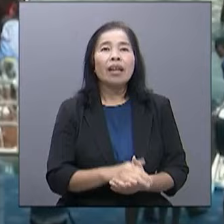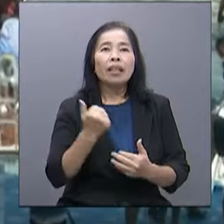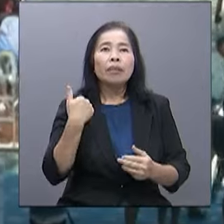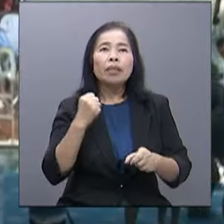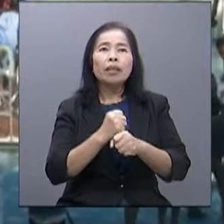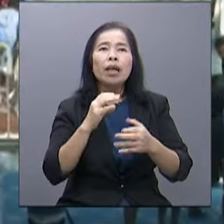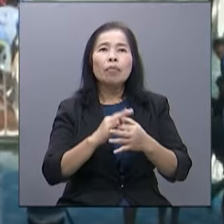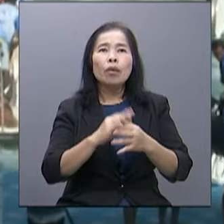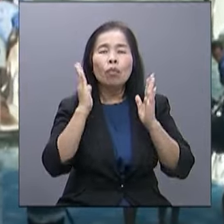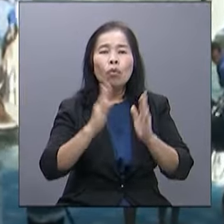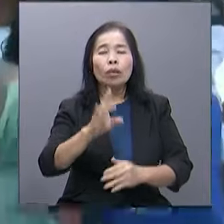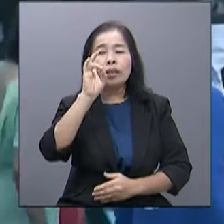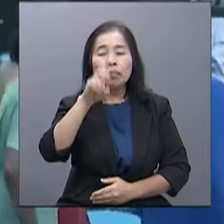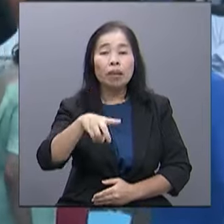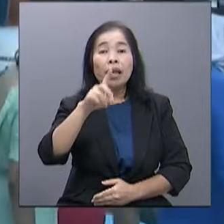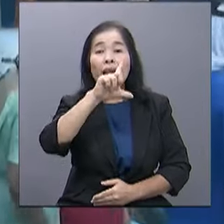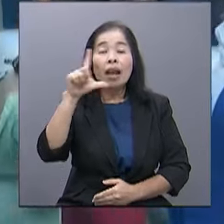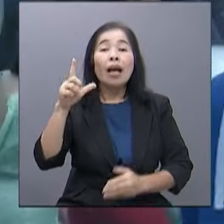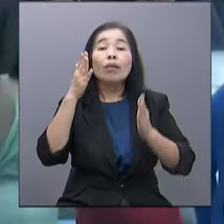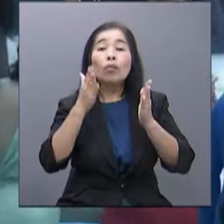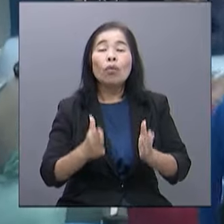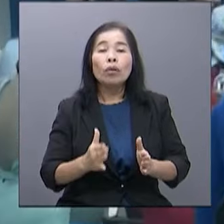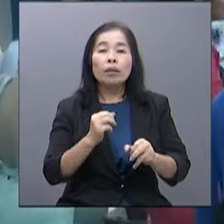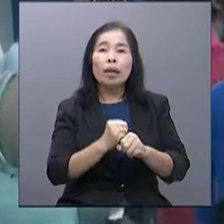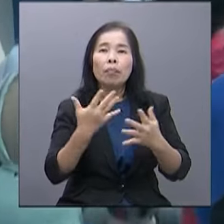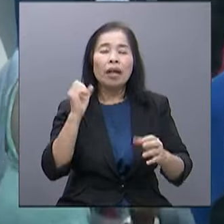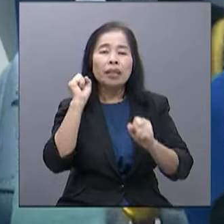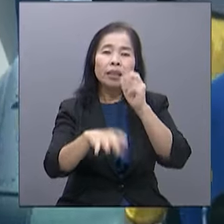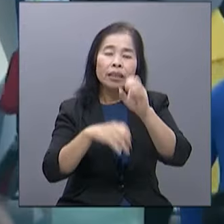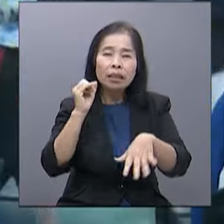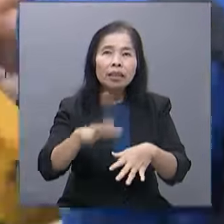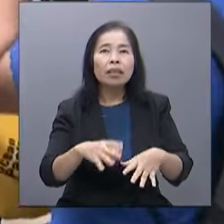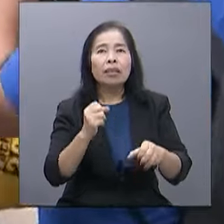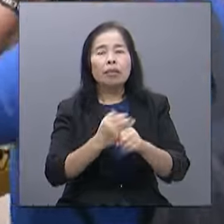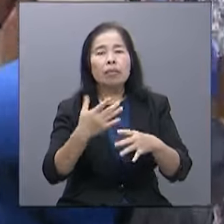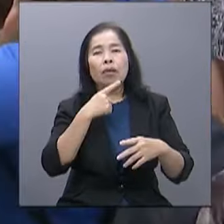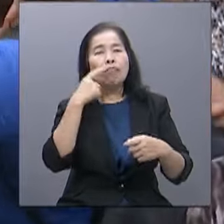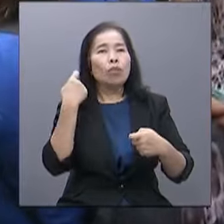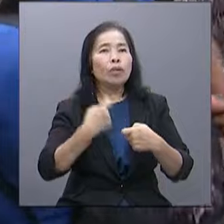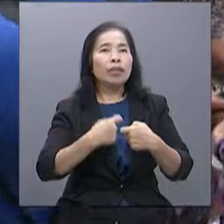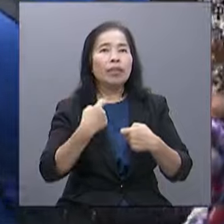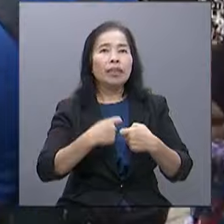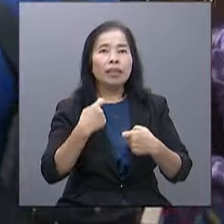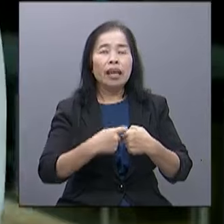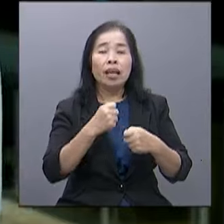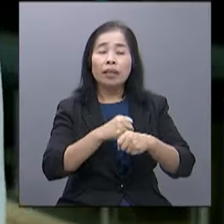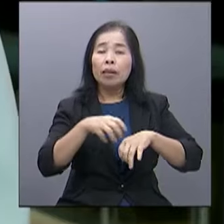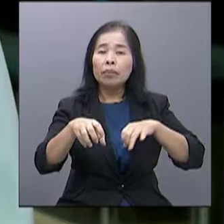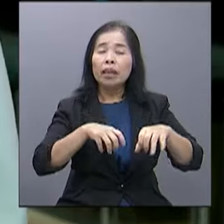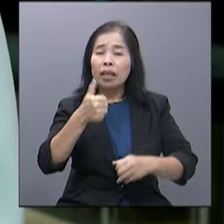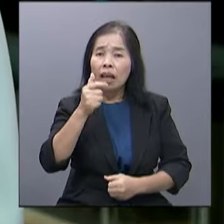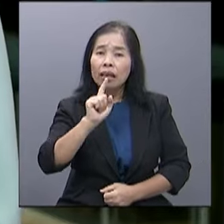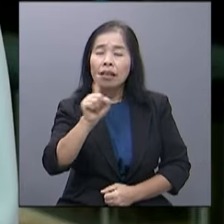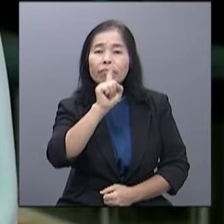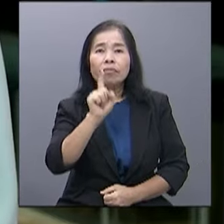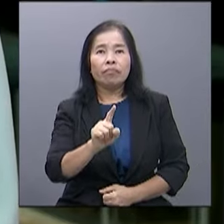คน 7,000ล้านคนค่ะซึ่งปล่อยก๊าซดนกระจกจำนวนมากแล้วเราไม่สามารถจัดการสาเหตุได้เลยอาจารย์